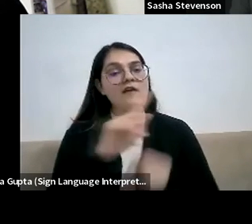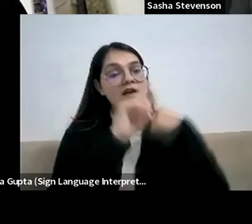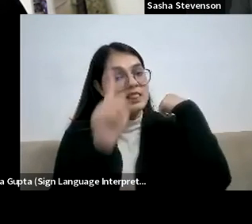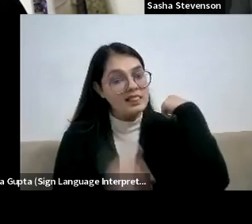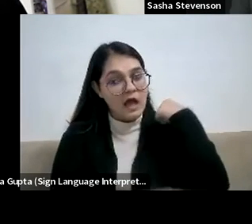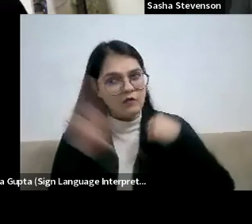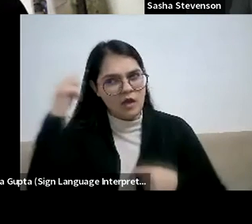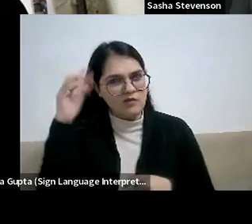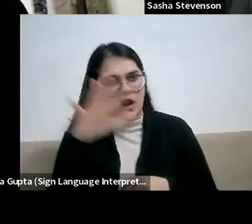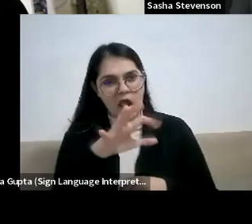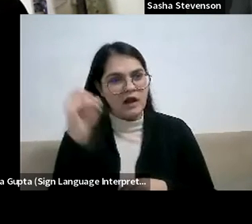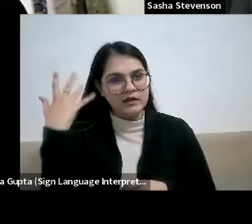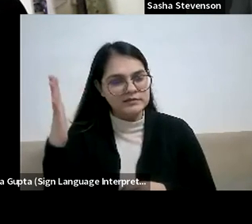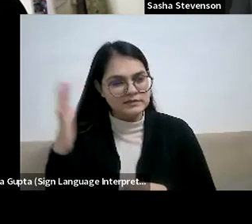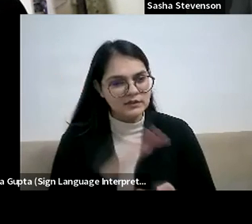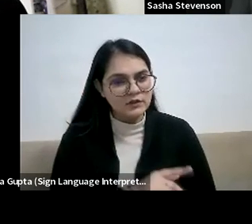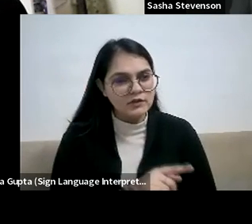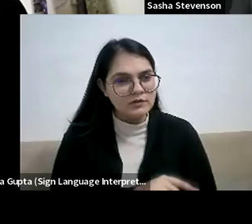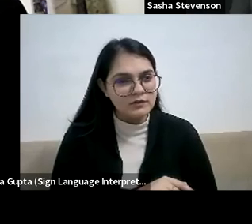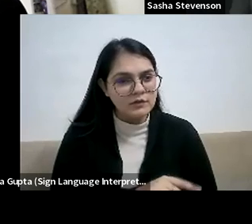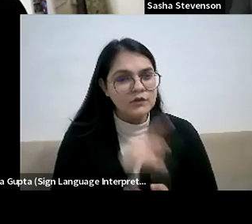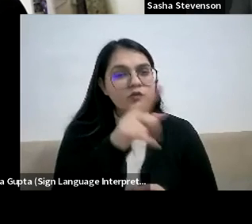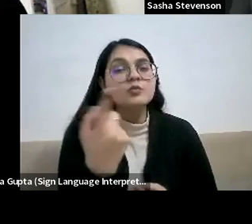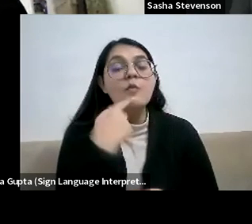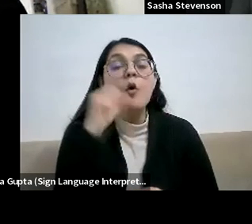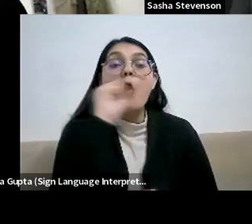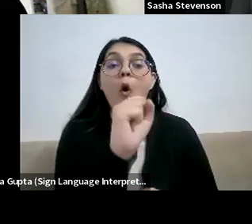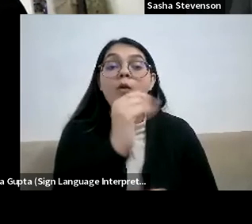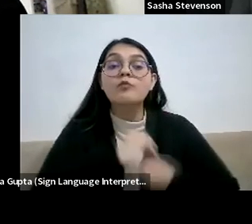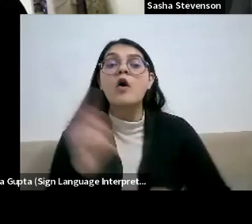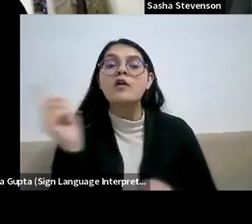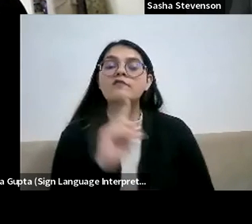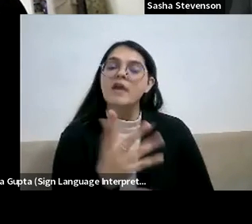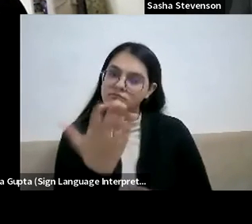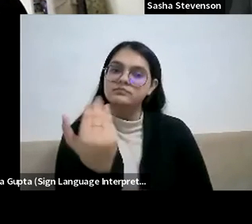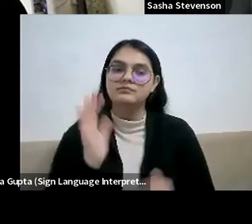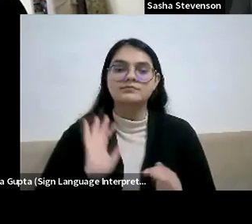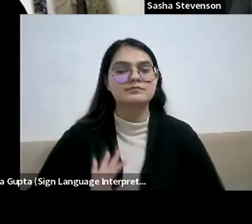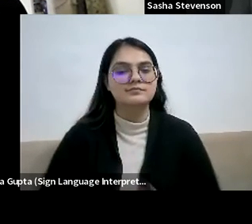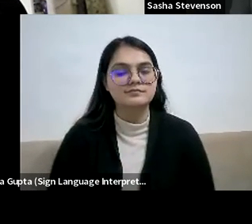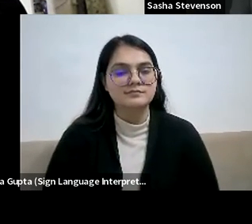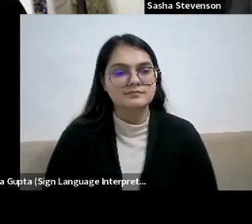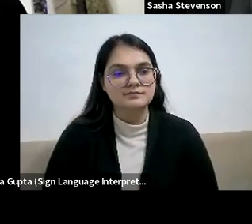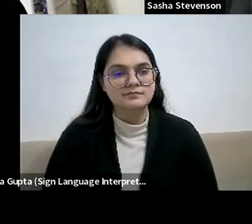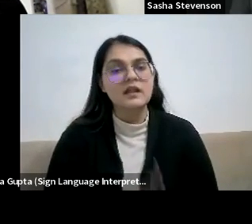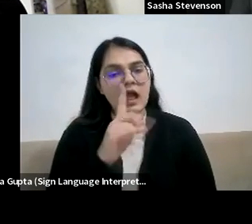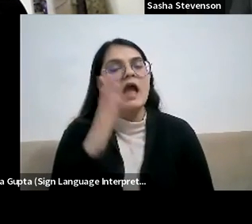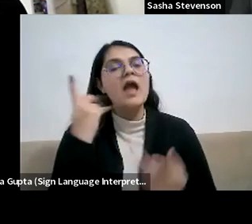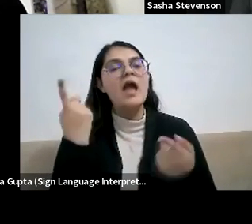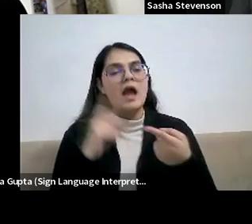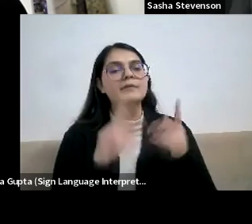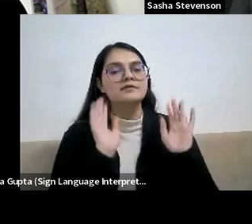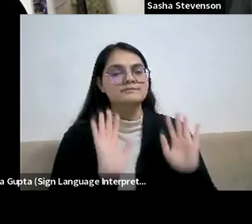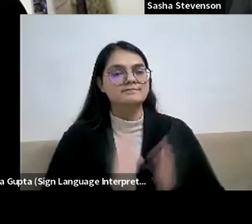नहीं समझा तो पूछेगा तुम्हारा जात क्या है बताओ. इतना निर्लज रहता है.